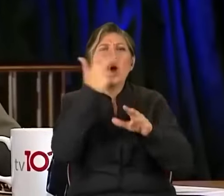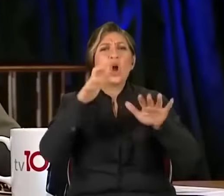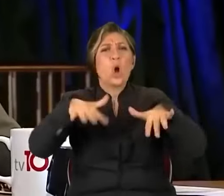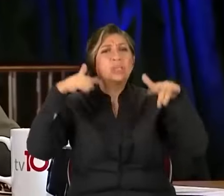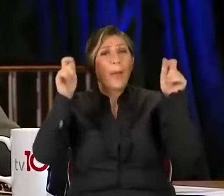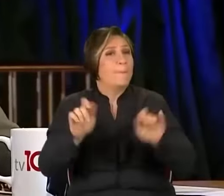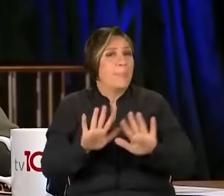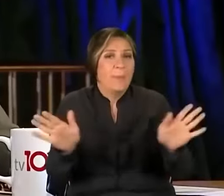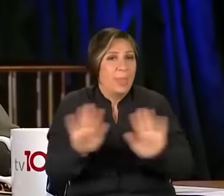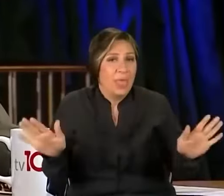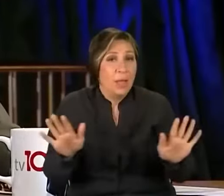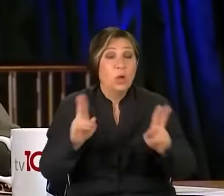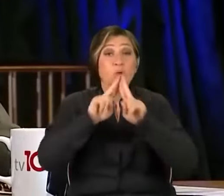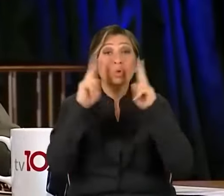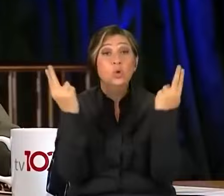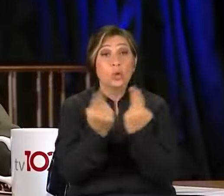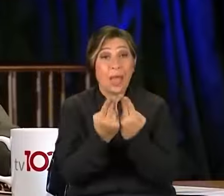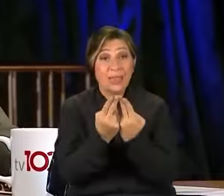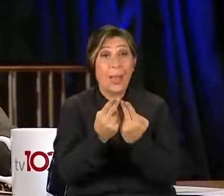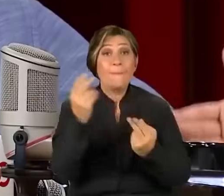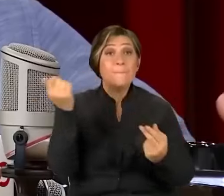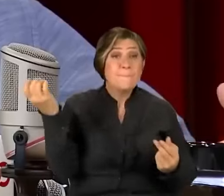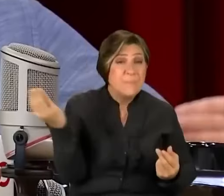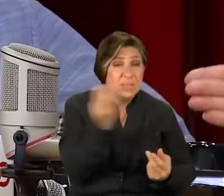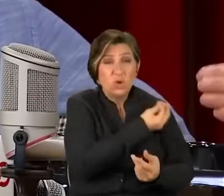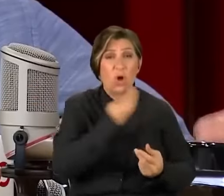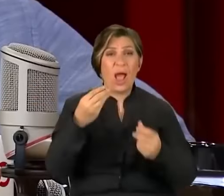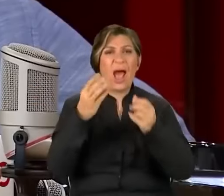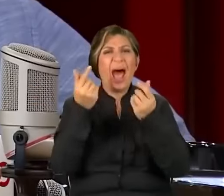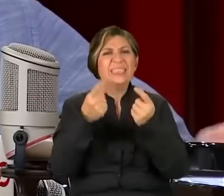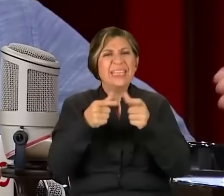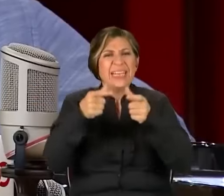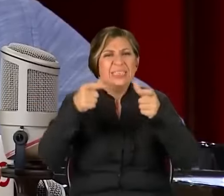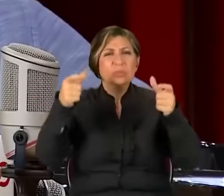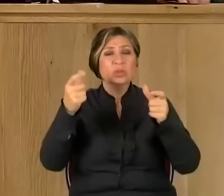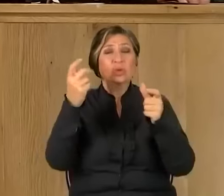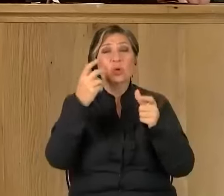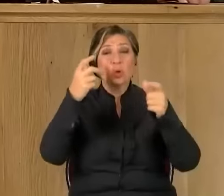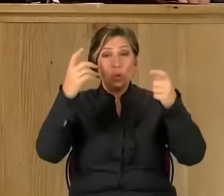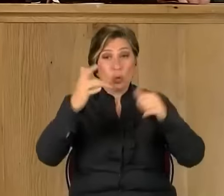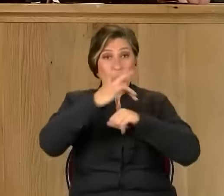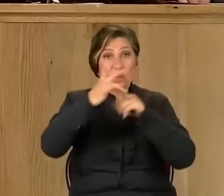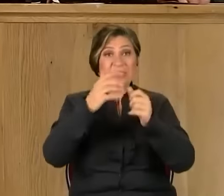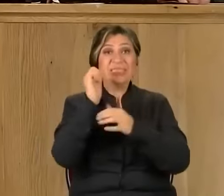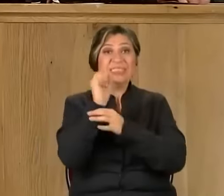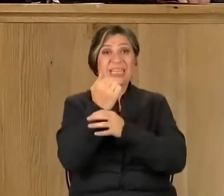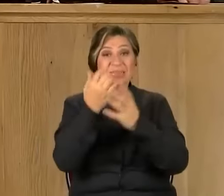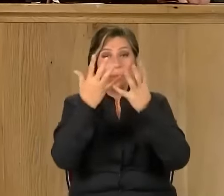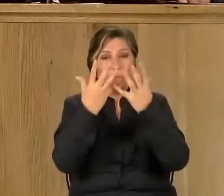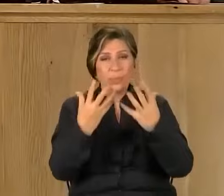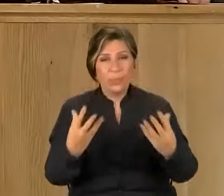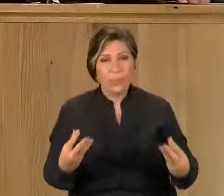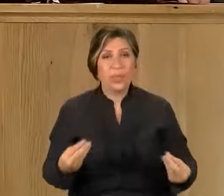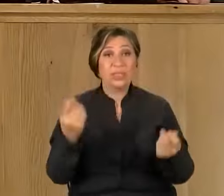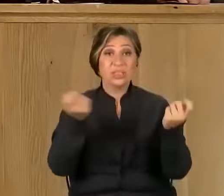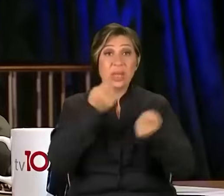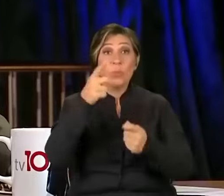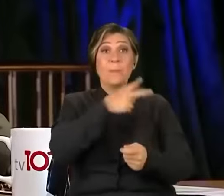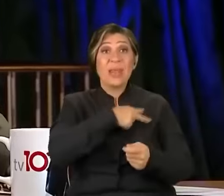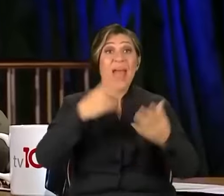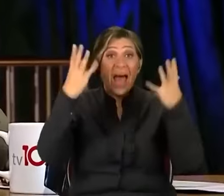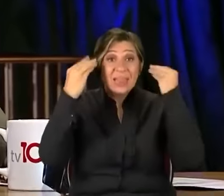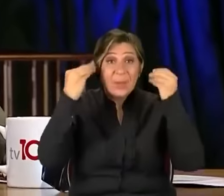Bedava konserler dünyada birçok az gelişmiş ülkedeki sanatı bitiren işlerdir. Bunu belediyelerin